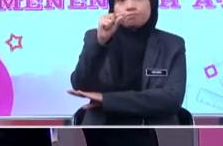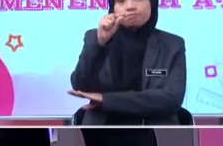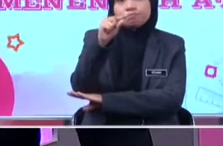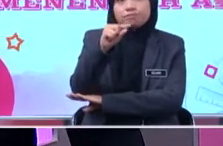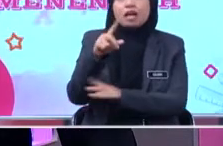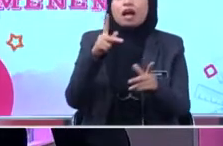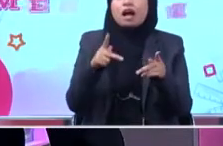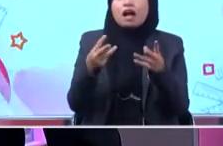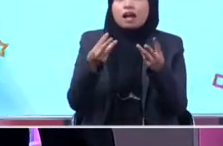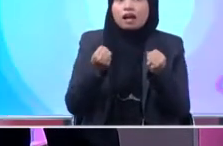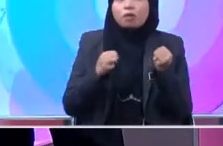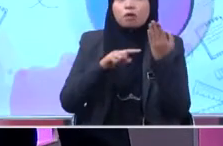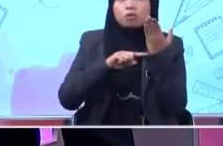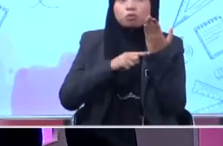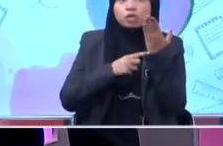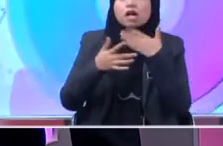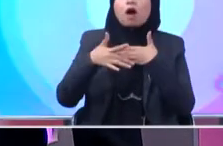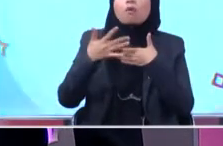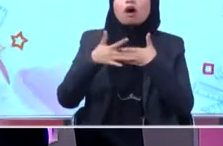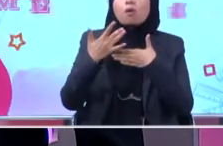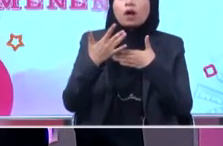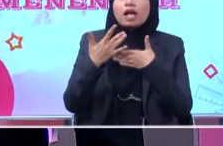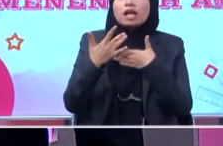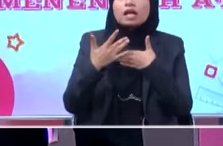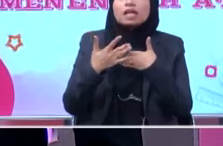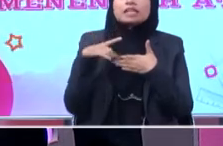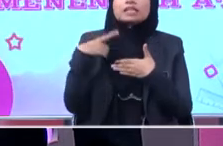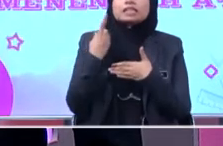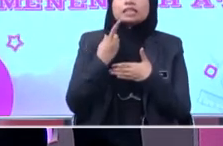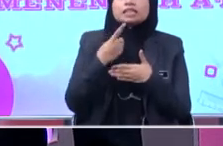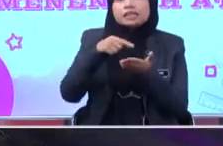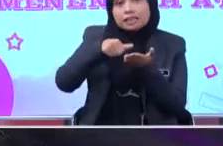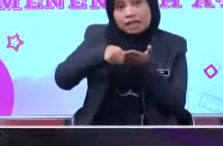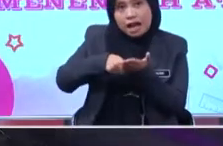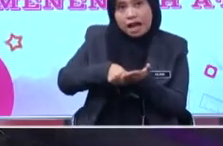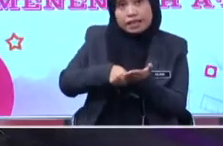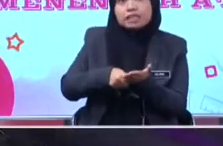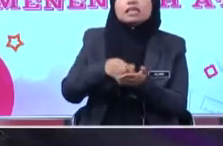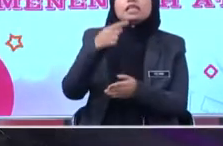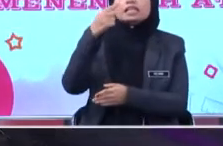kalau nak mula Wow rumah itu Tutup mulut atau kita akan di hidung